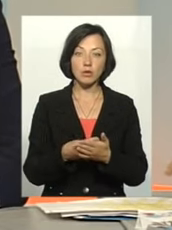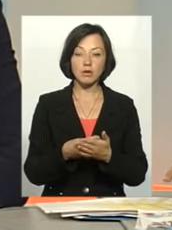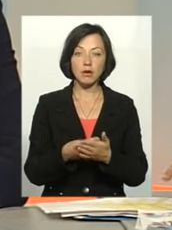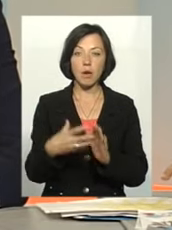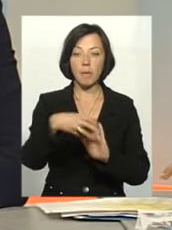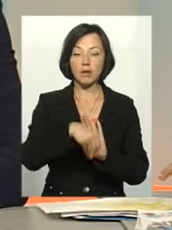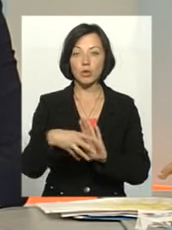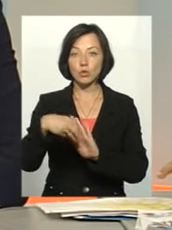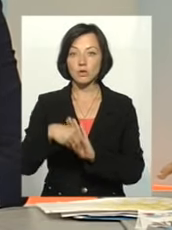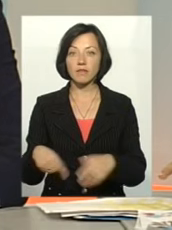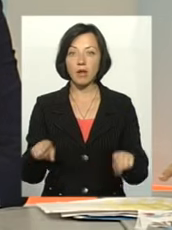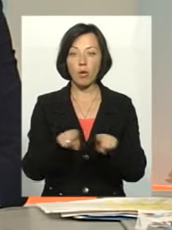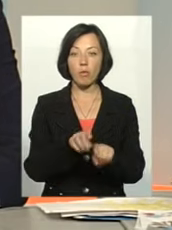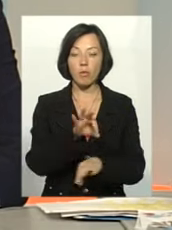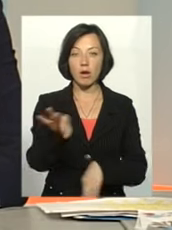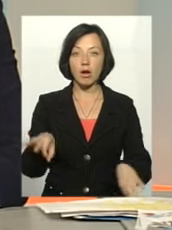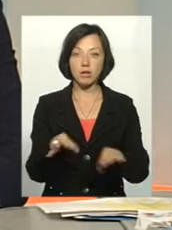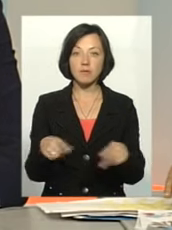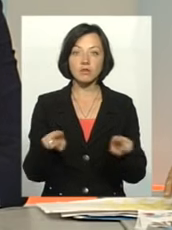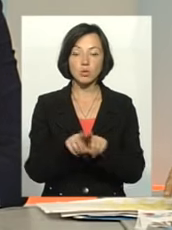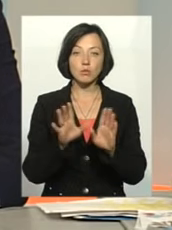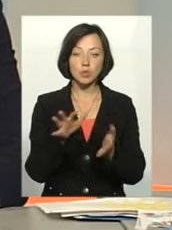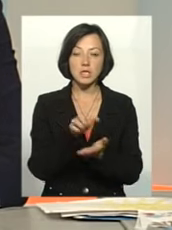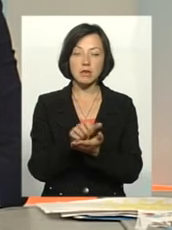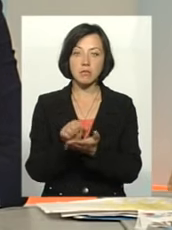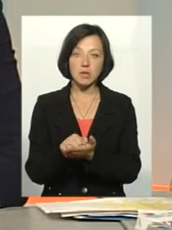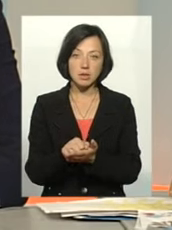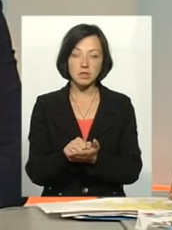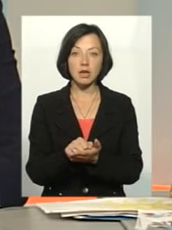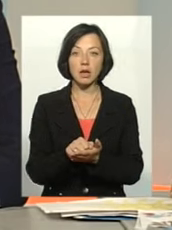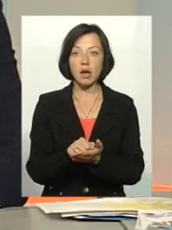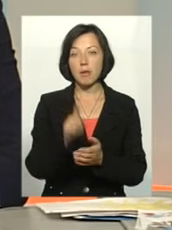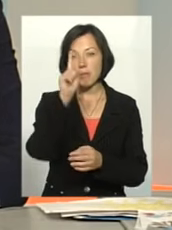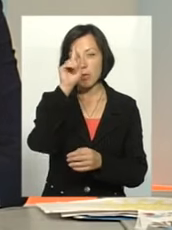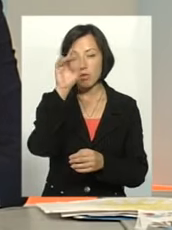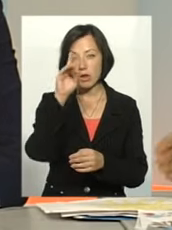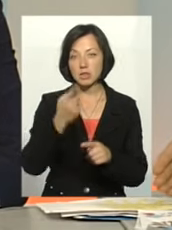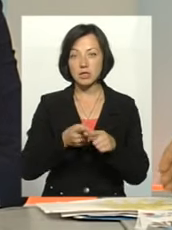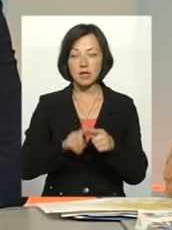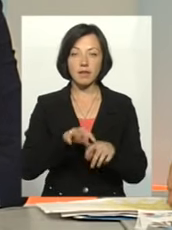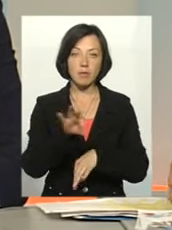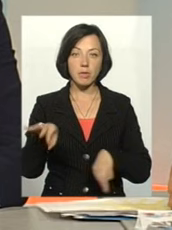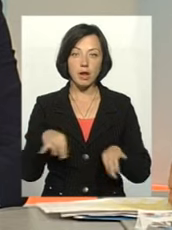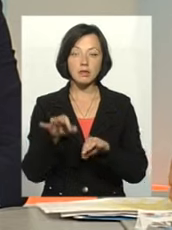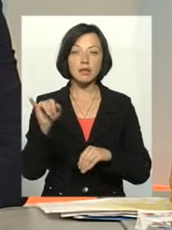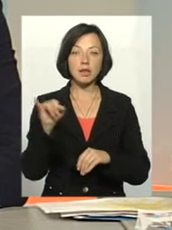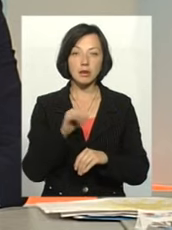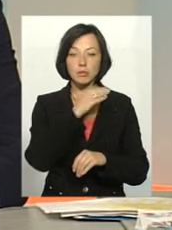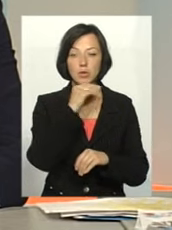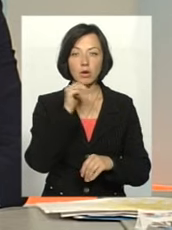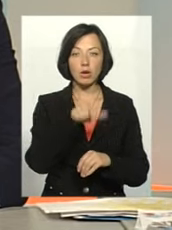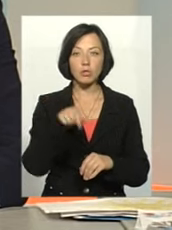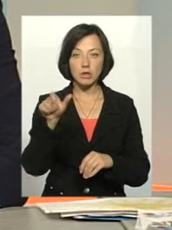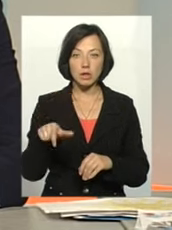к такого рода проектам, они все-таки будут заниматься им, заниматься популяризацией этого проекта. И достаточно много людей,